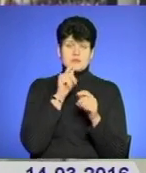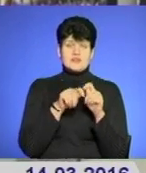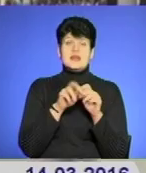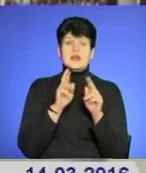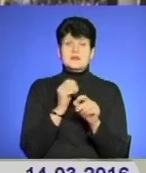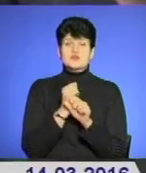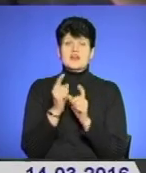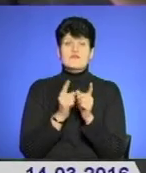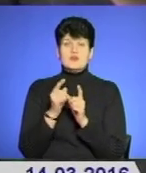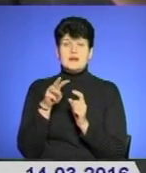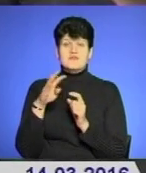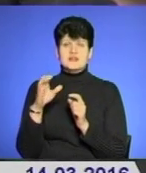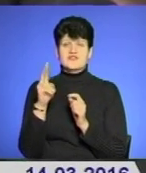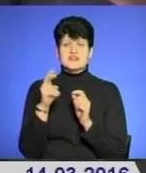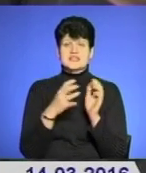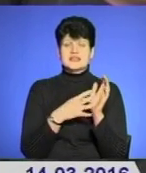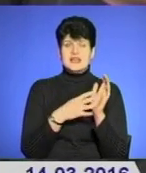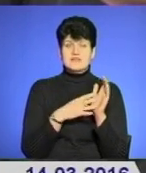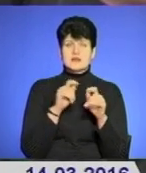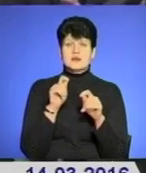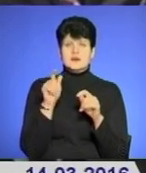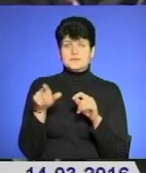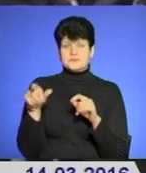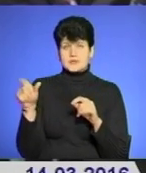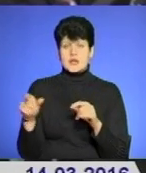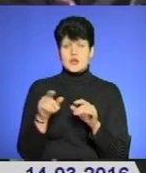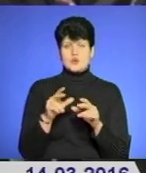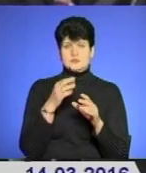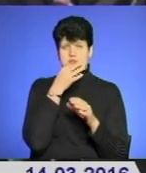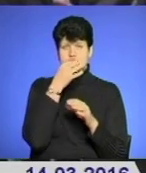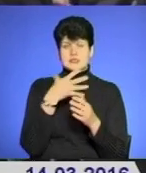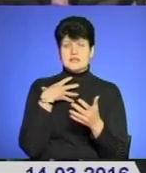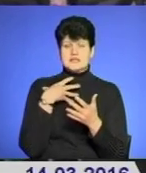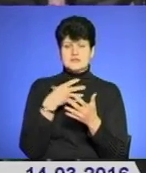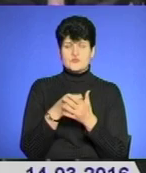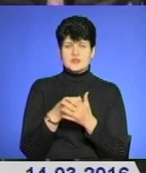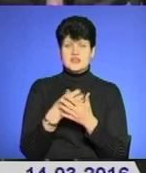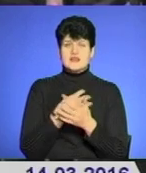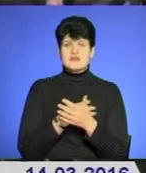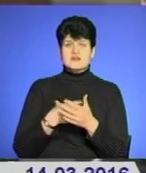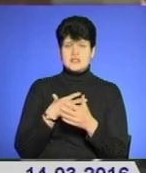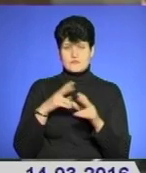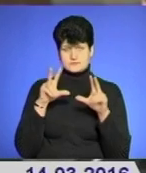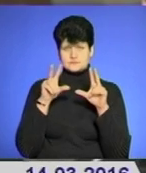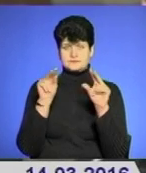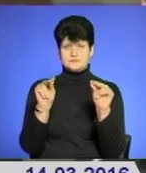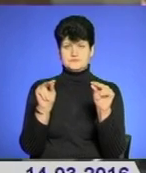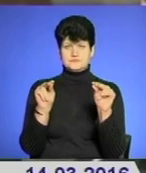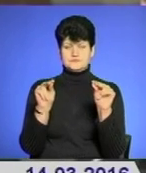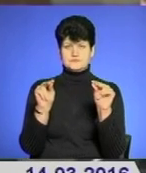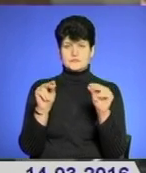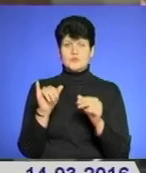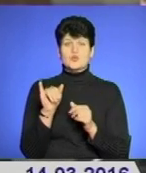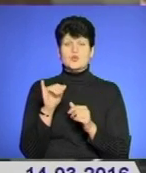МВС. 209 патрульних поліцейських озвучили своє найважливіше у житті – присягаю. Урочисто